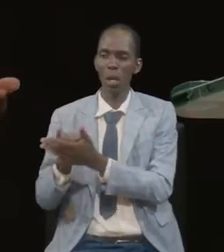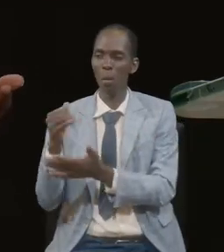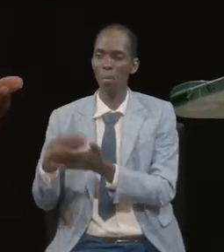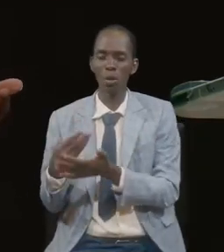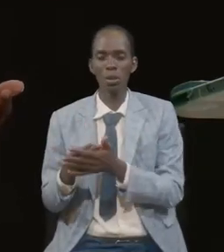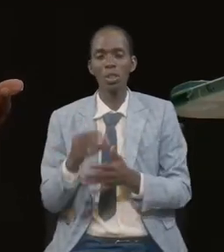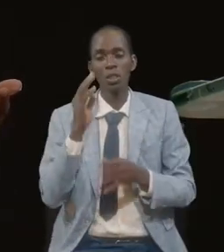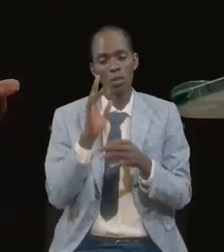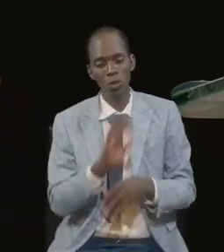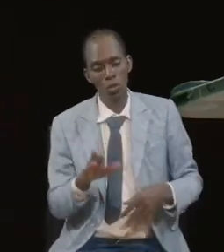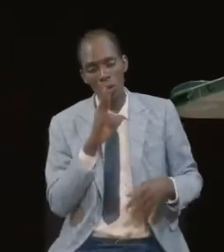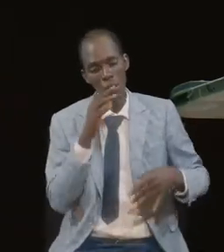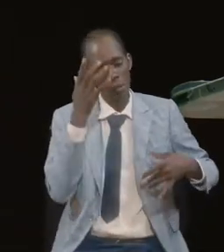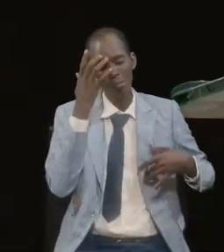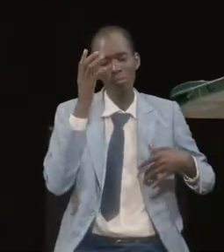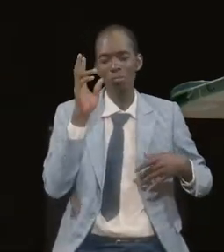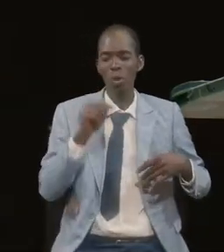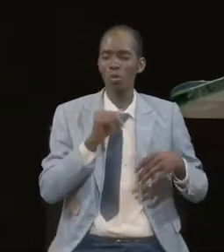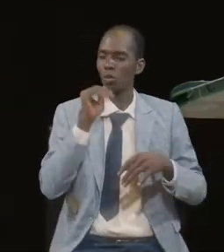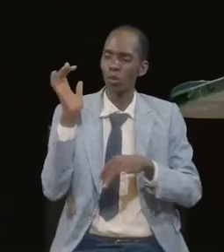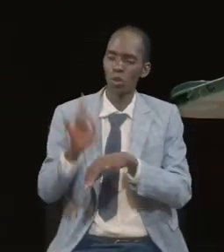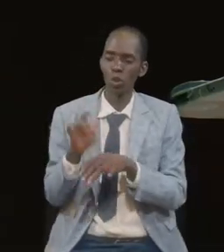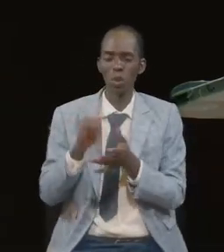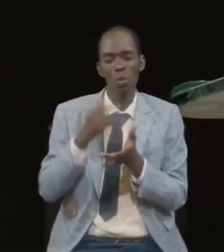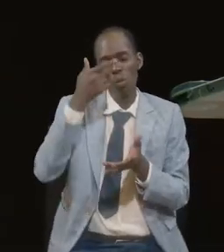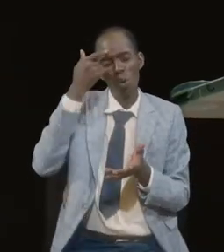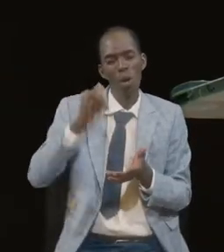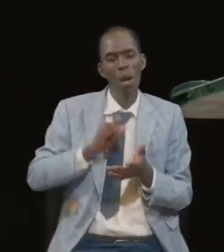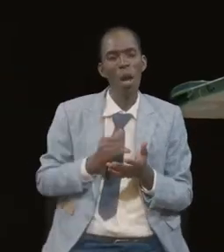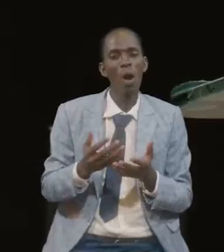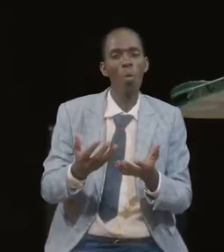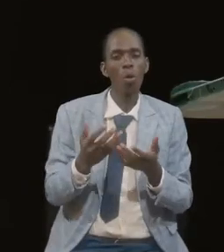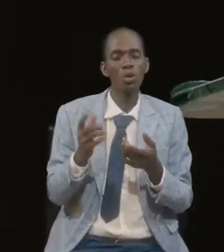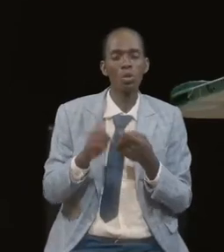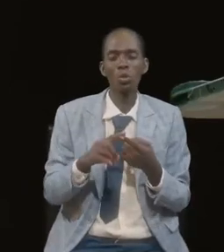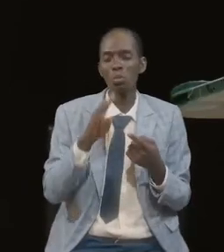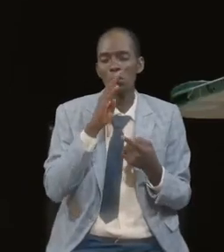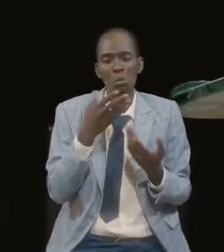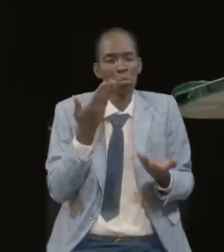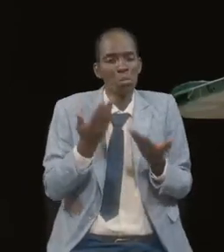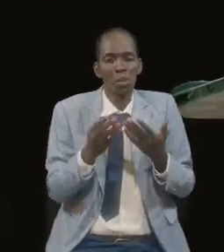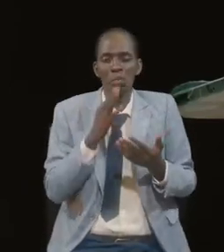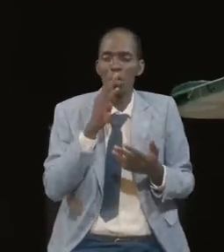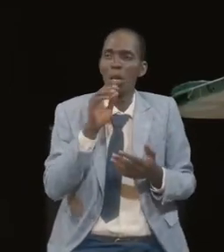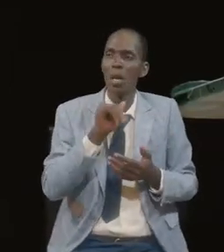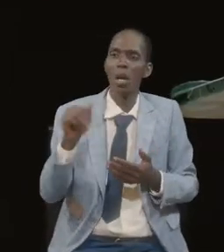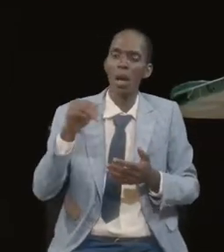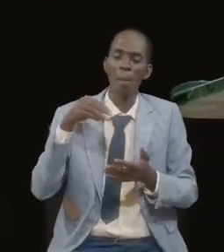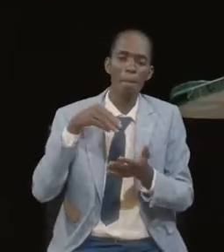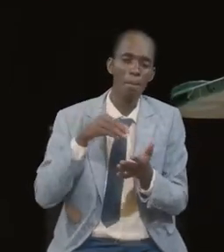chose atteigne millions. Je veux être un millionnaire. Je veux que cela atteigne un milliard pour que je sois